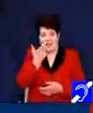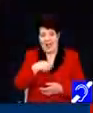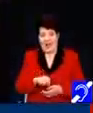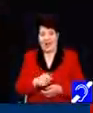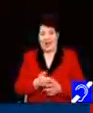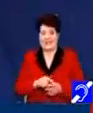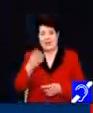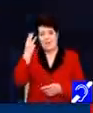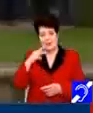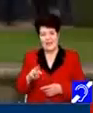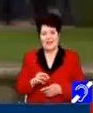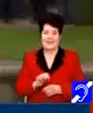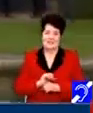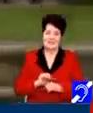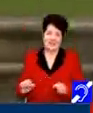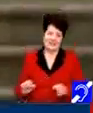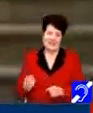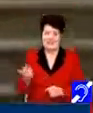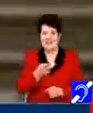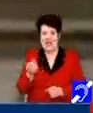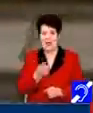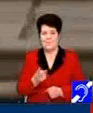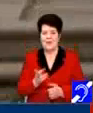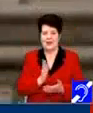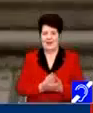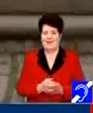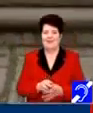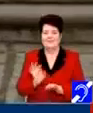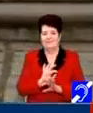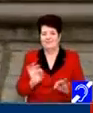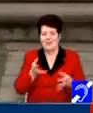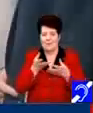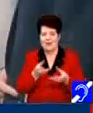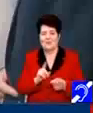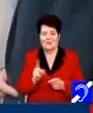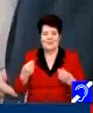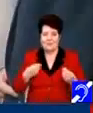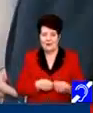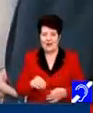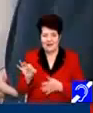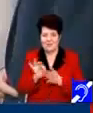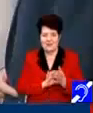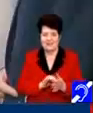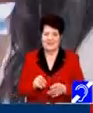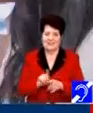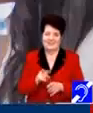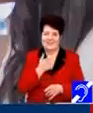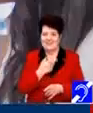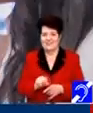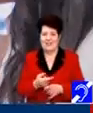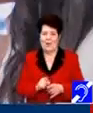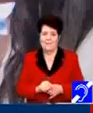Meghan modernă și îndrăzneață. Ambele par a avea o atingere magică. Orice îmbrac că se transformă imediat într-un record de